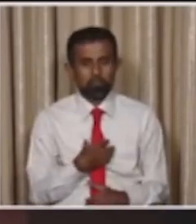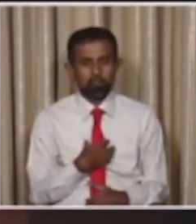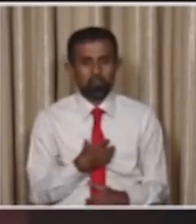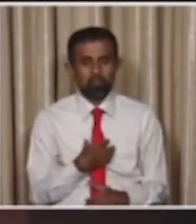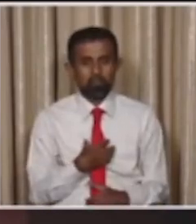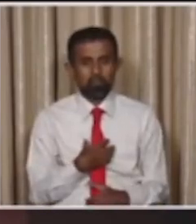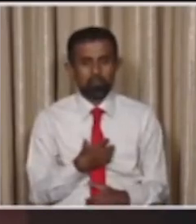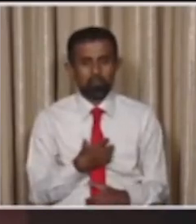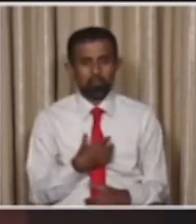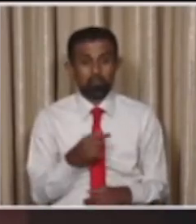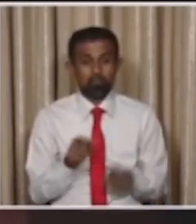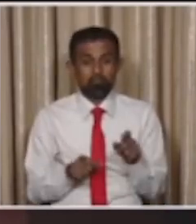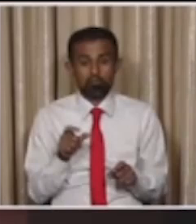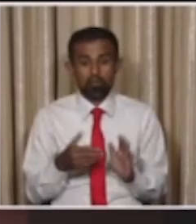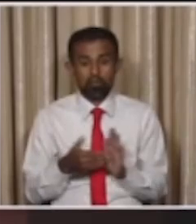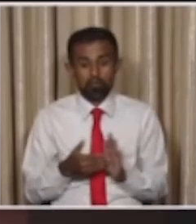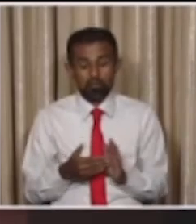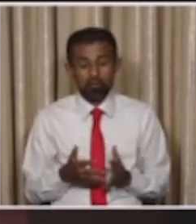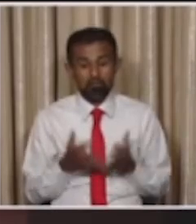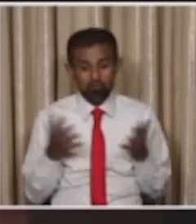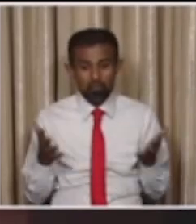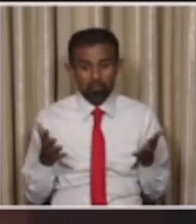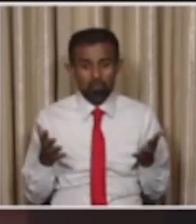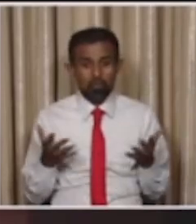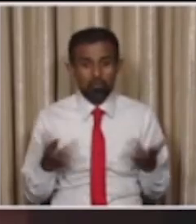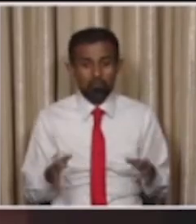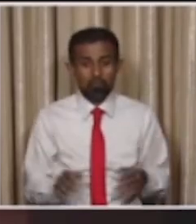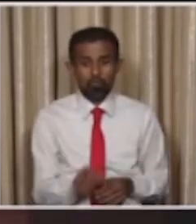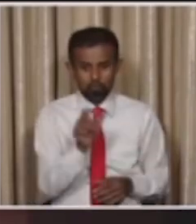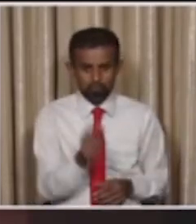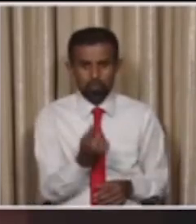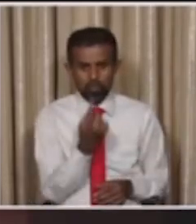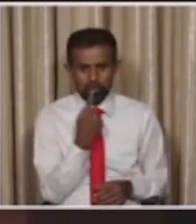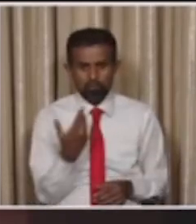ජනතාව අසීමිත පීඩනයකට ලක් වෙලා තිබෙන. දැන් ඔබතුමා කිව්වා